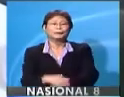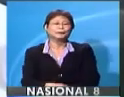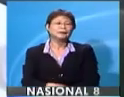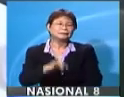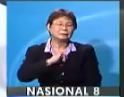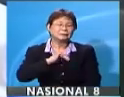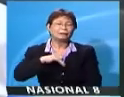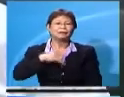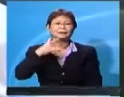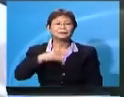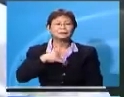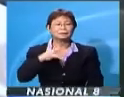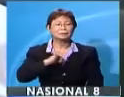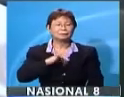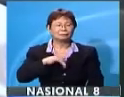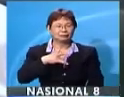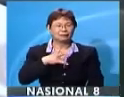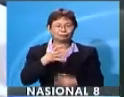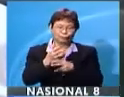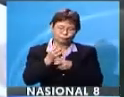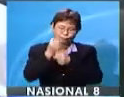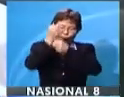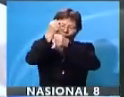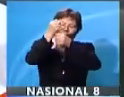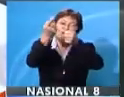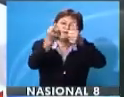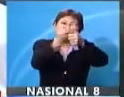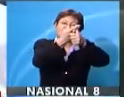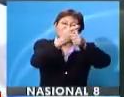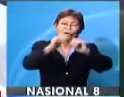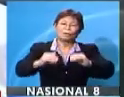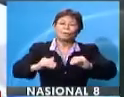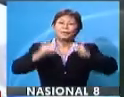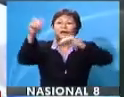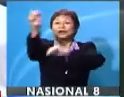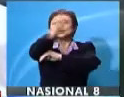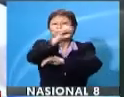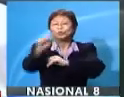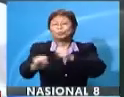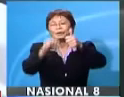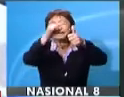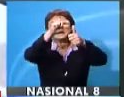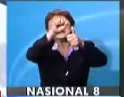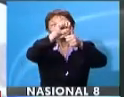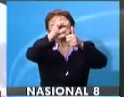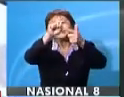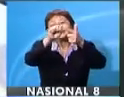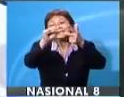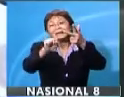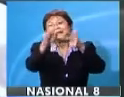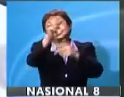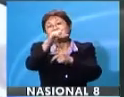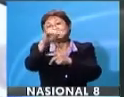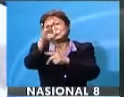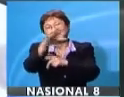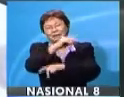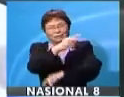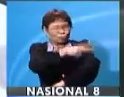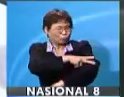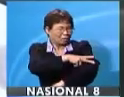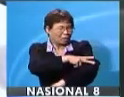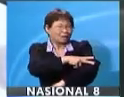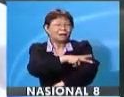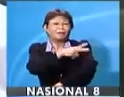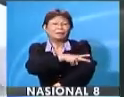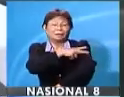Saya rasa ini kemenangan pertama dalam peringkat Super Series dan ranking beliau pun akan melonjak